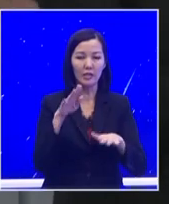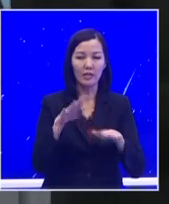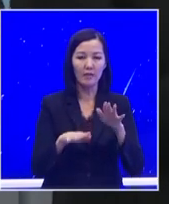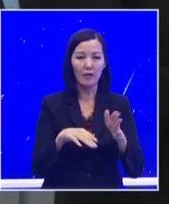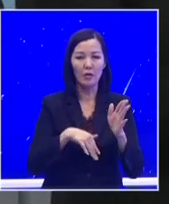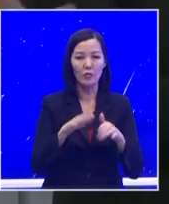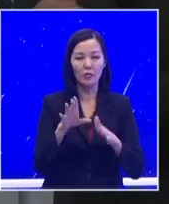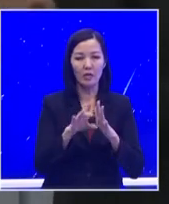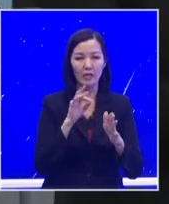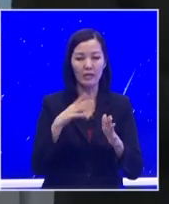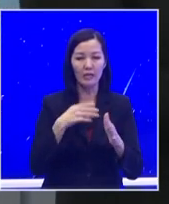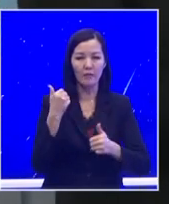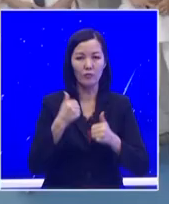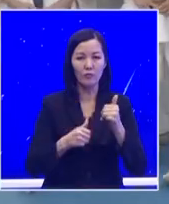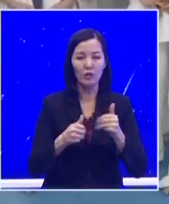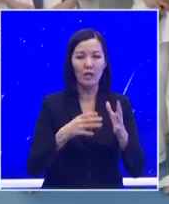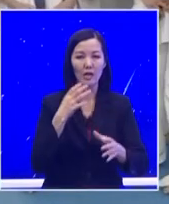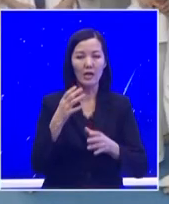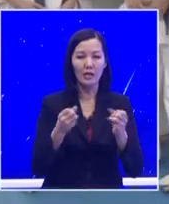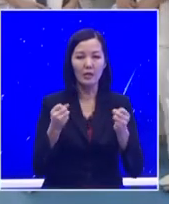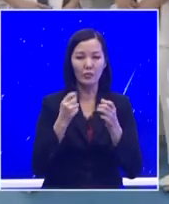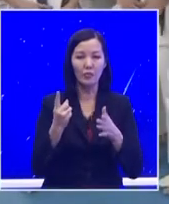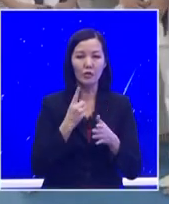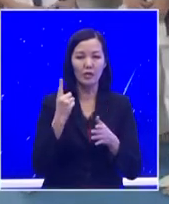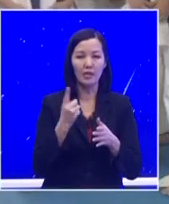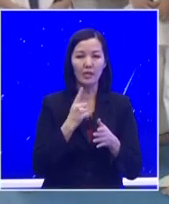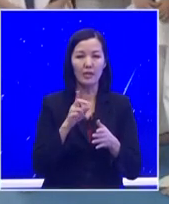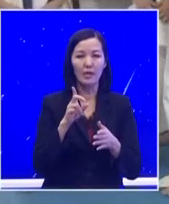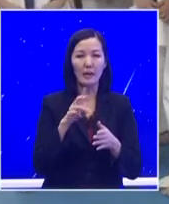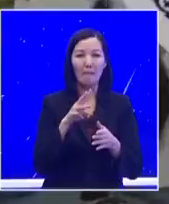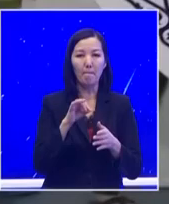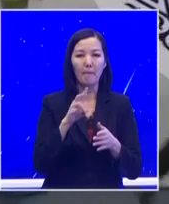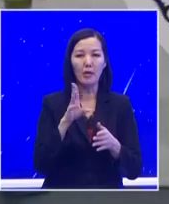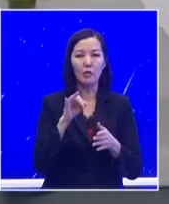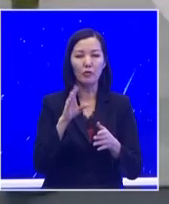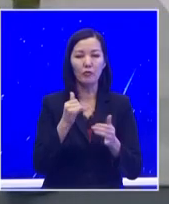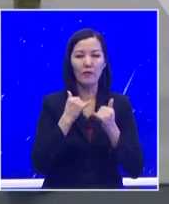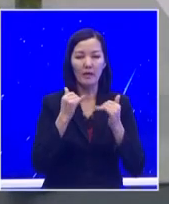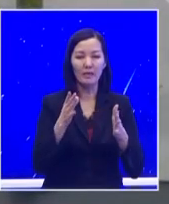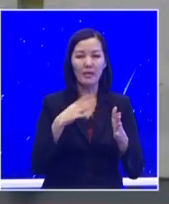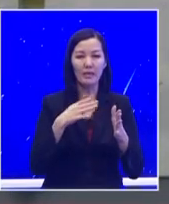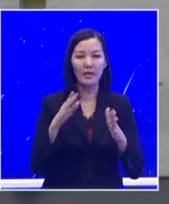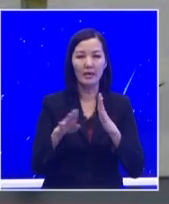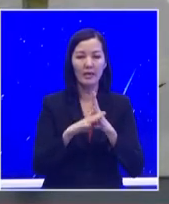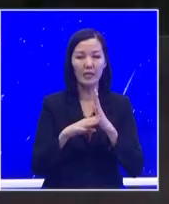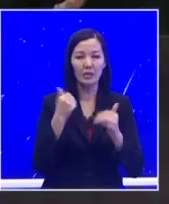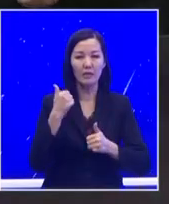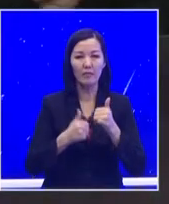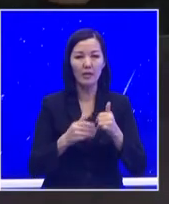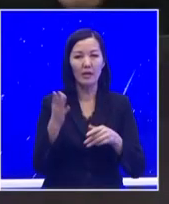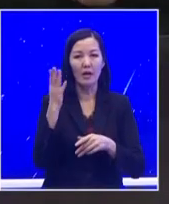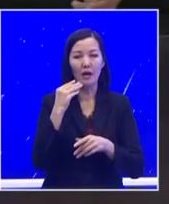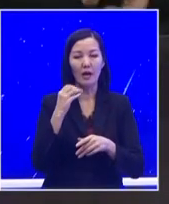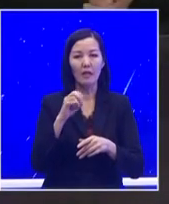үздіктер анықталды. Бұл турнир халықаралық дәрежедегі спорт шебері Бекмұрат Мақсұтовтың жүлдесіне арналды. Каратешілер бәсекесіне Алмалы